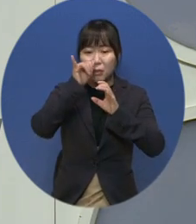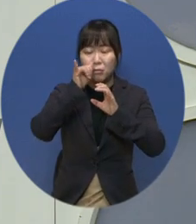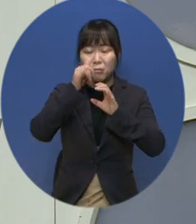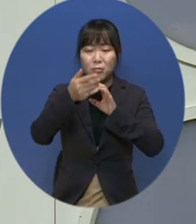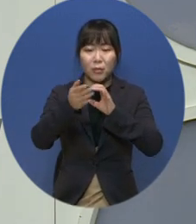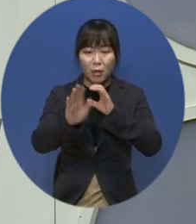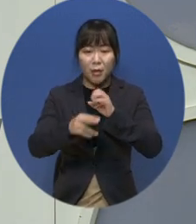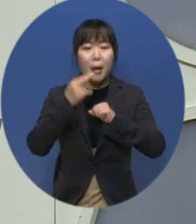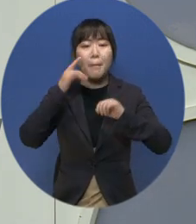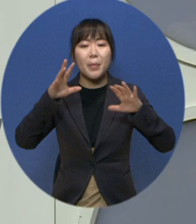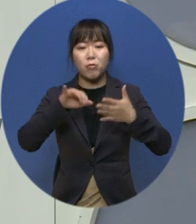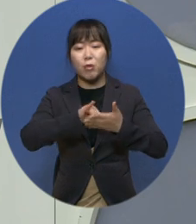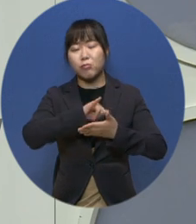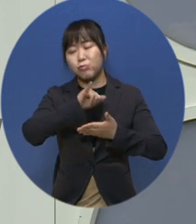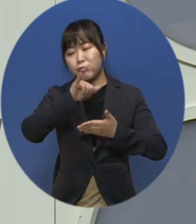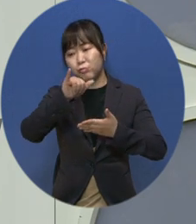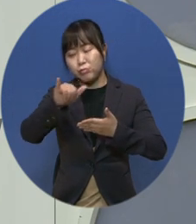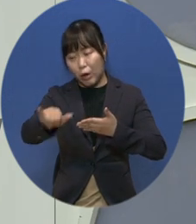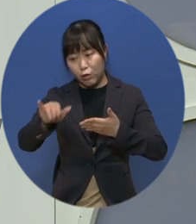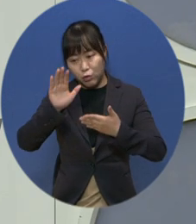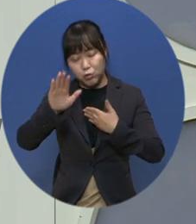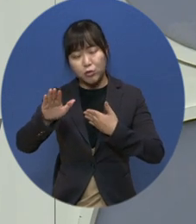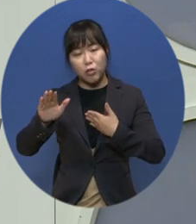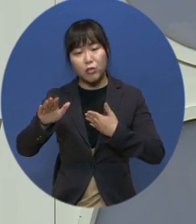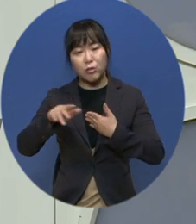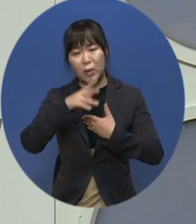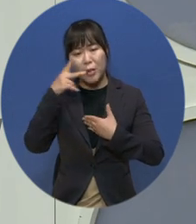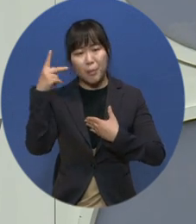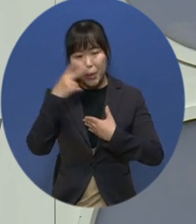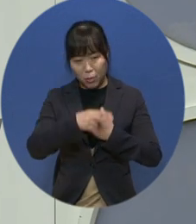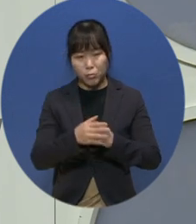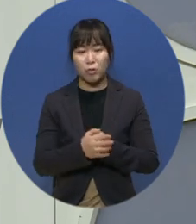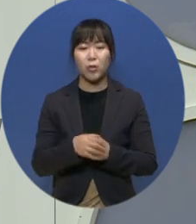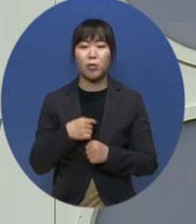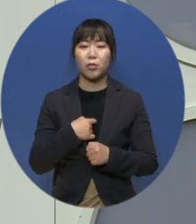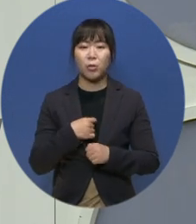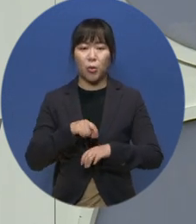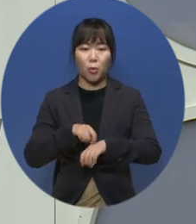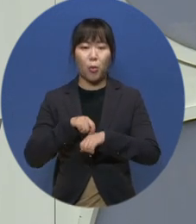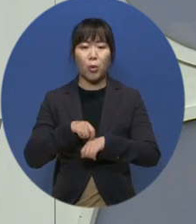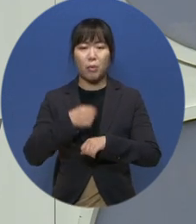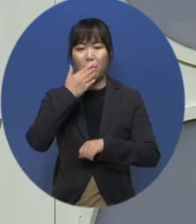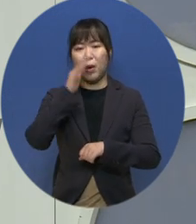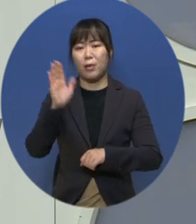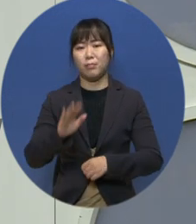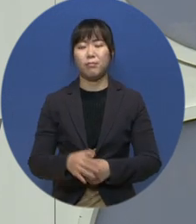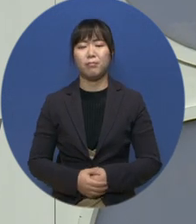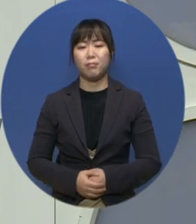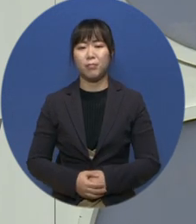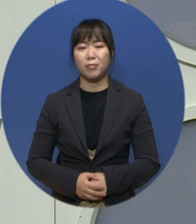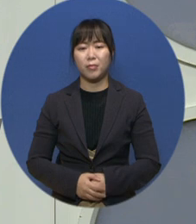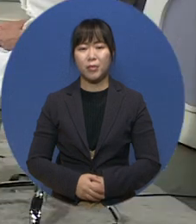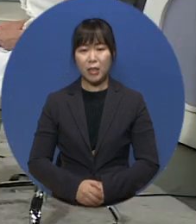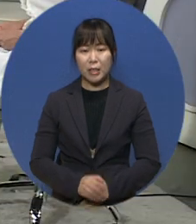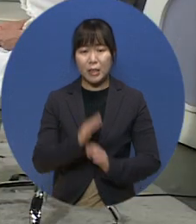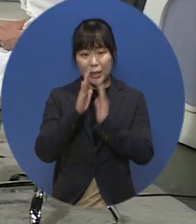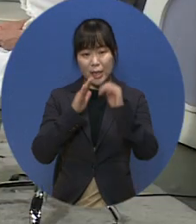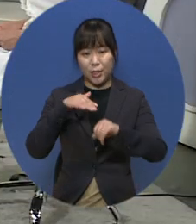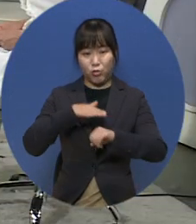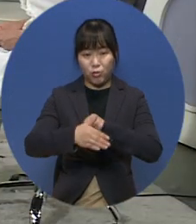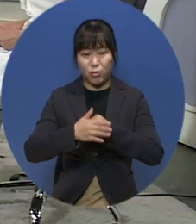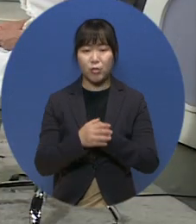이제 미국 가면서부터 완전히 끊었고요. 예. 그 다음에 저는 육류를 전혀 안 합니다. 채식주의자고?